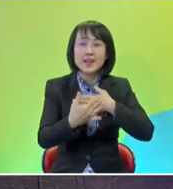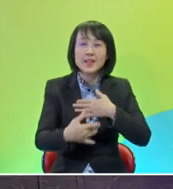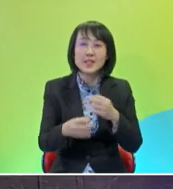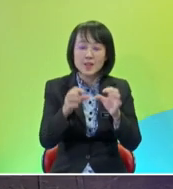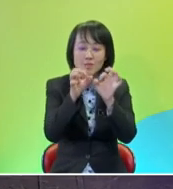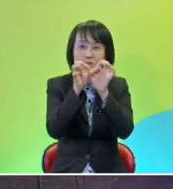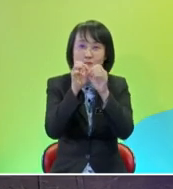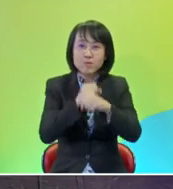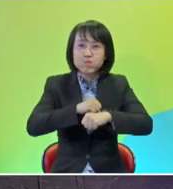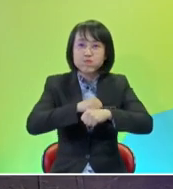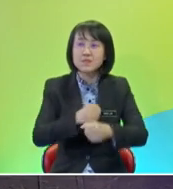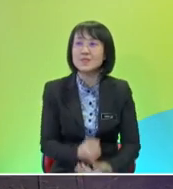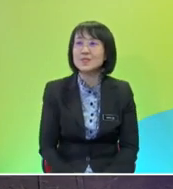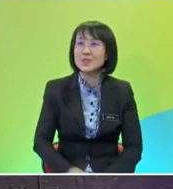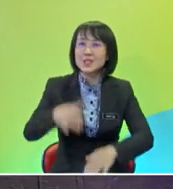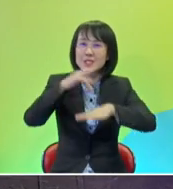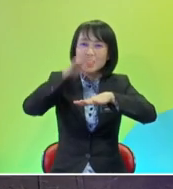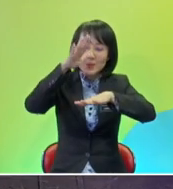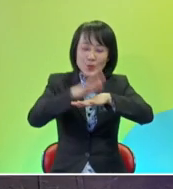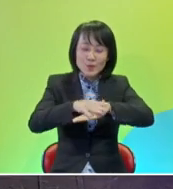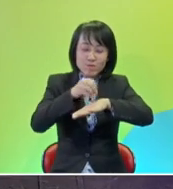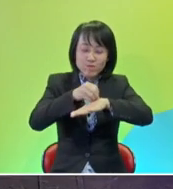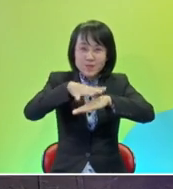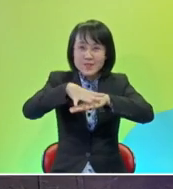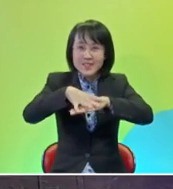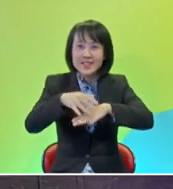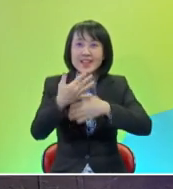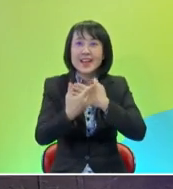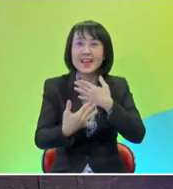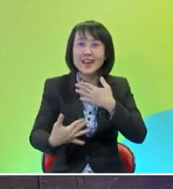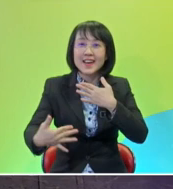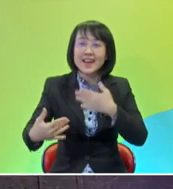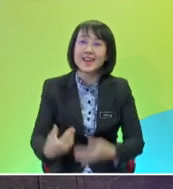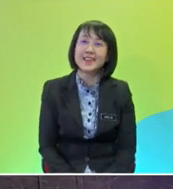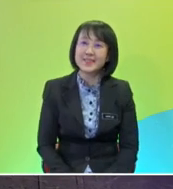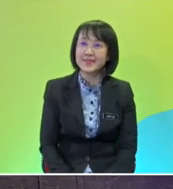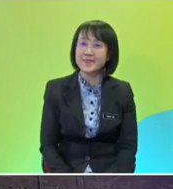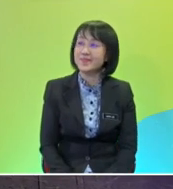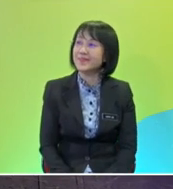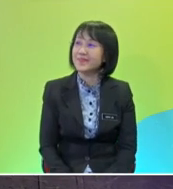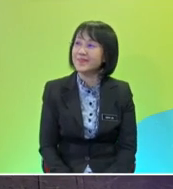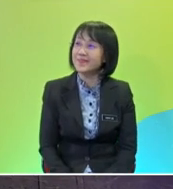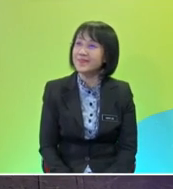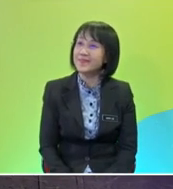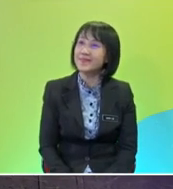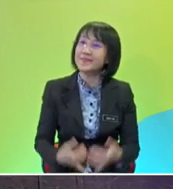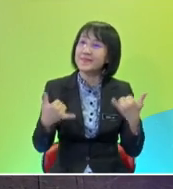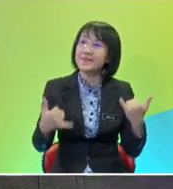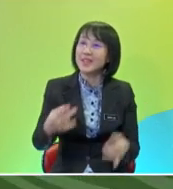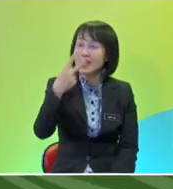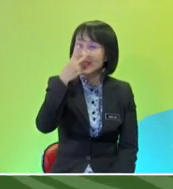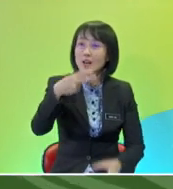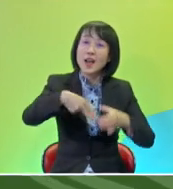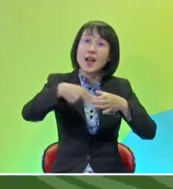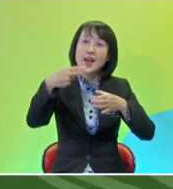Lagi comel. Bila kita pukul tu, memang banyaklah darahnya. Ya. Okey. Sekarang ni kita nak tengok hasil adik-adik